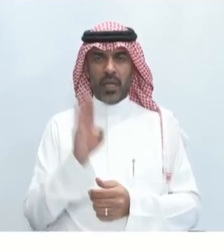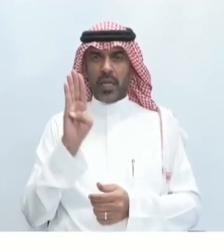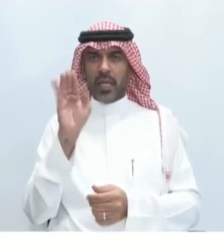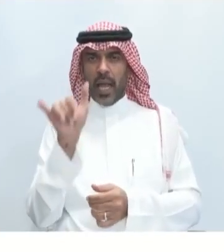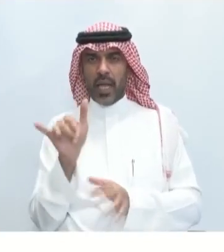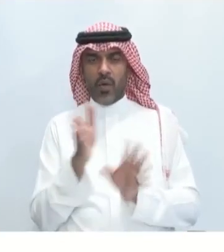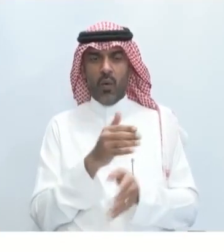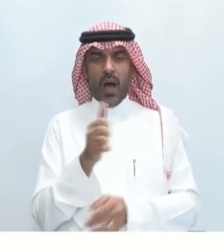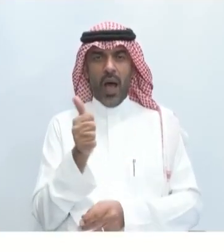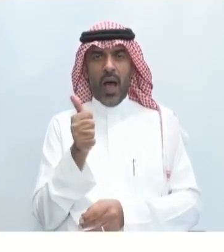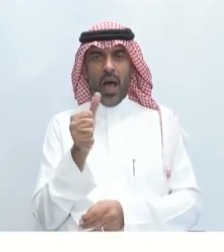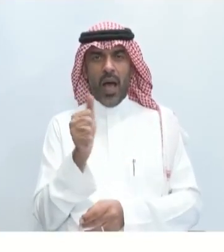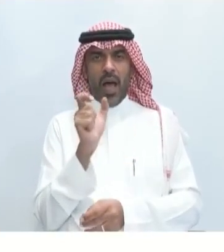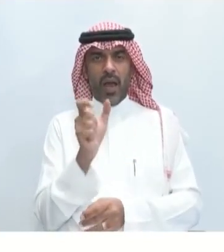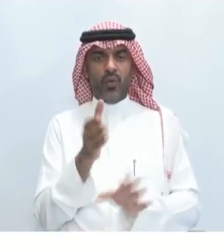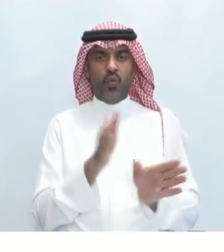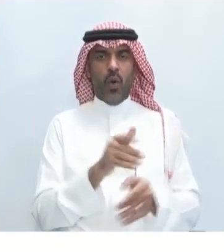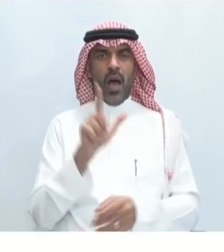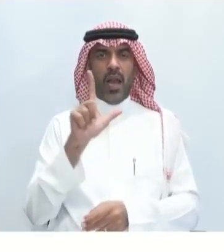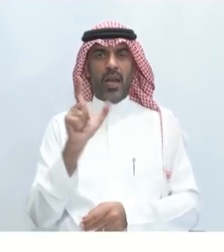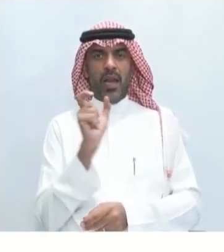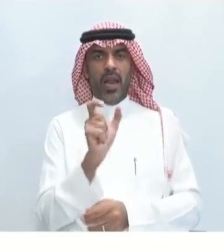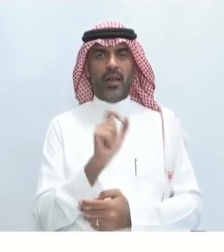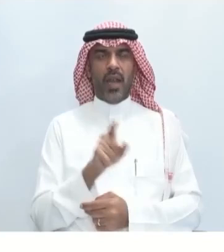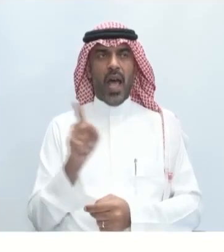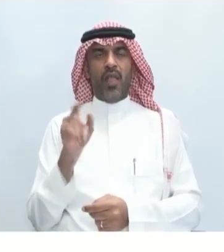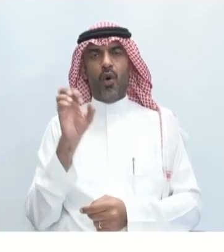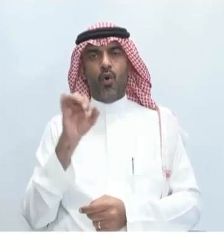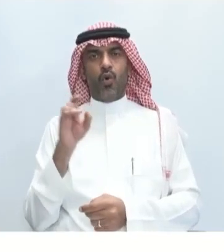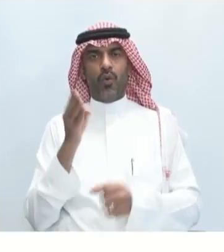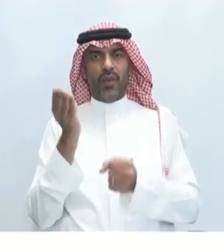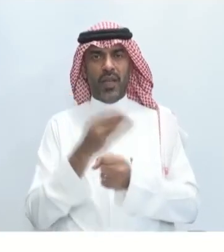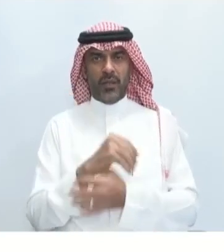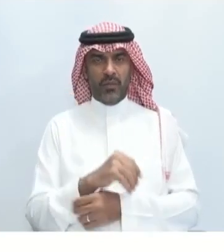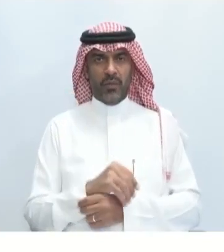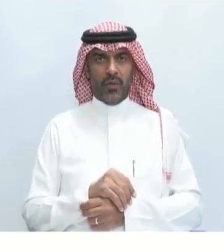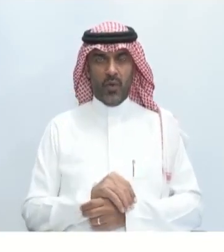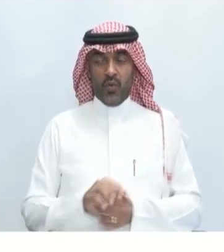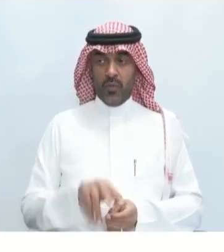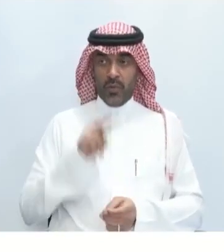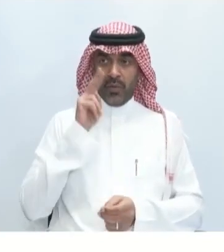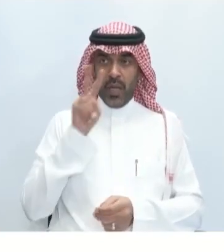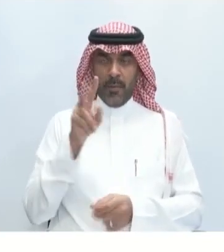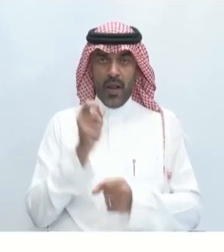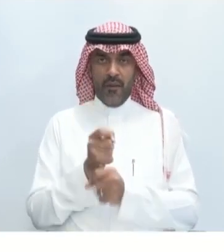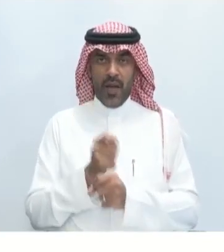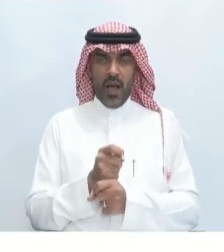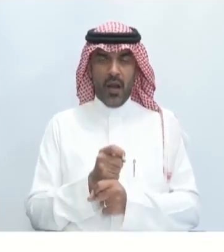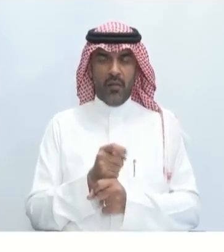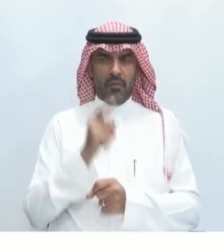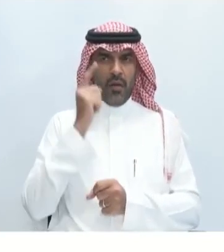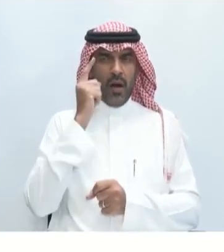ولن هذه ادوات النصب وهي حروف وبتامل الافعال نستنتج